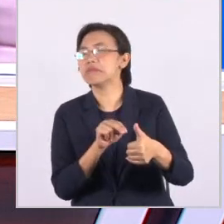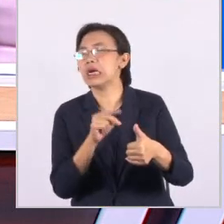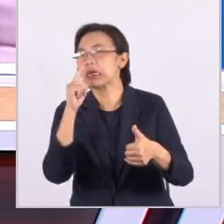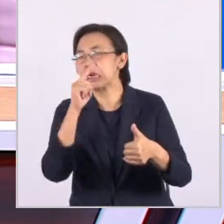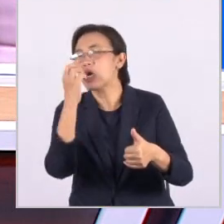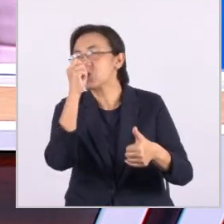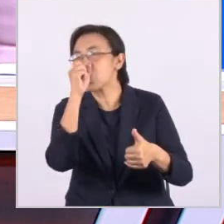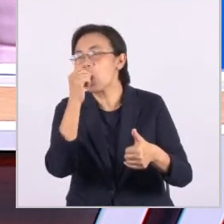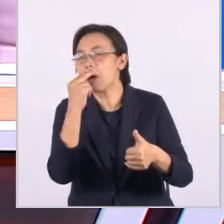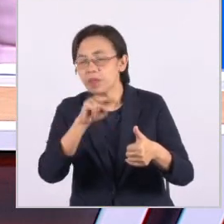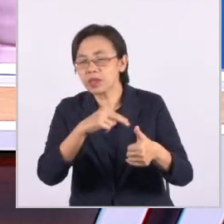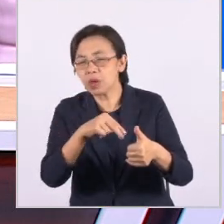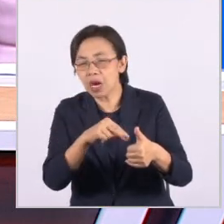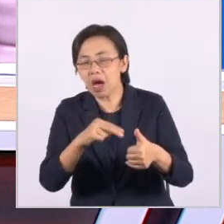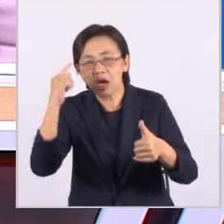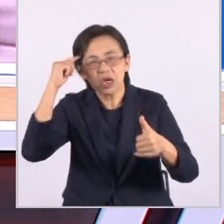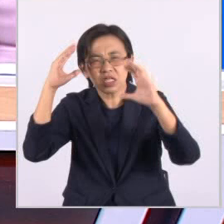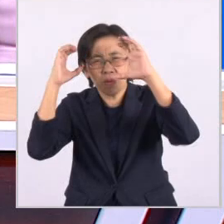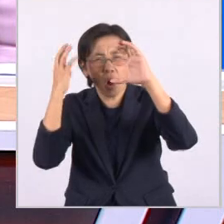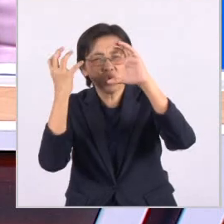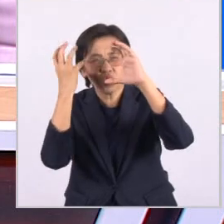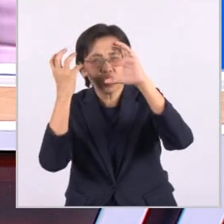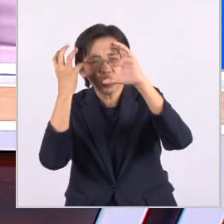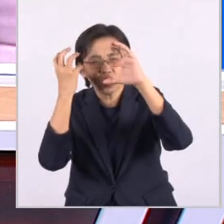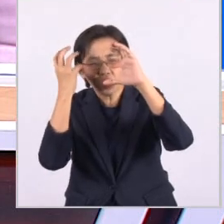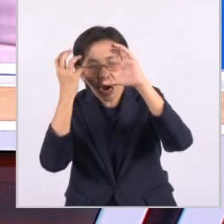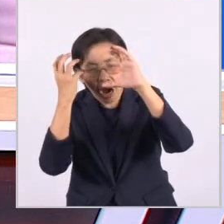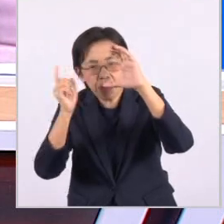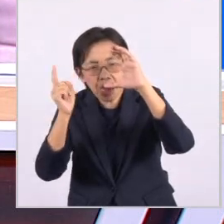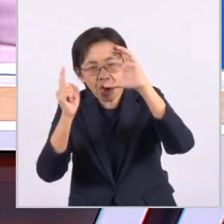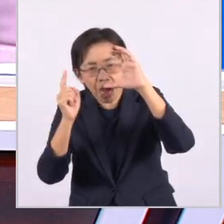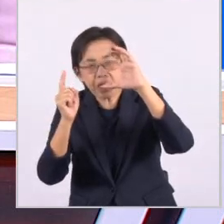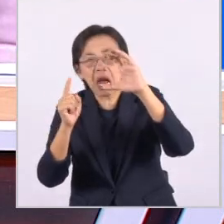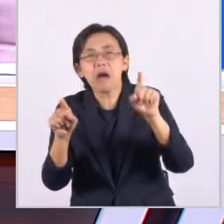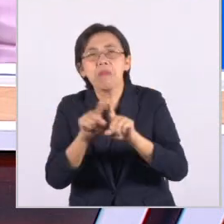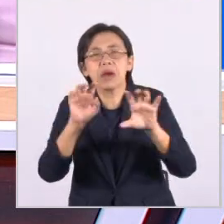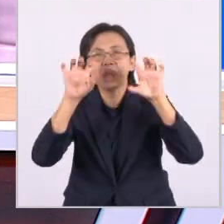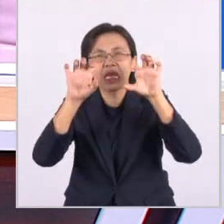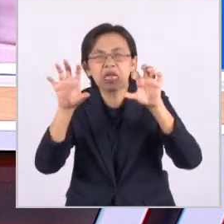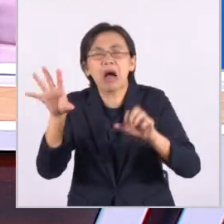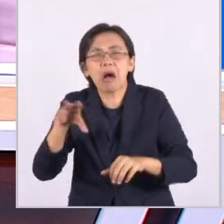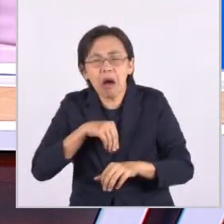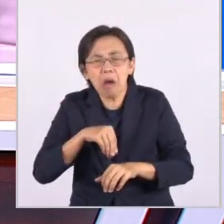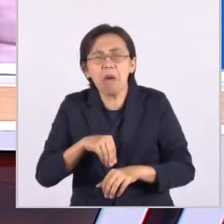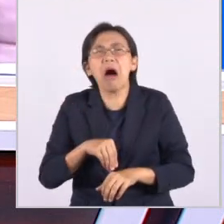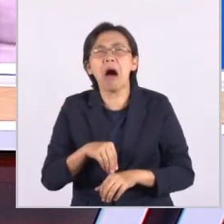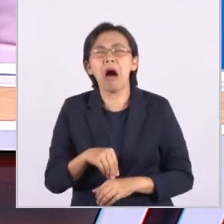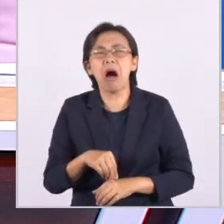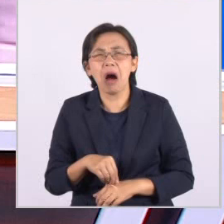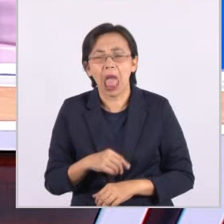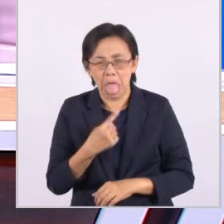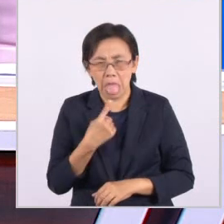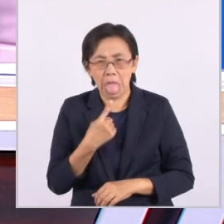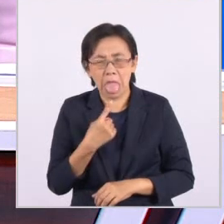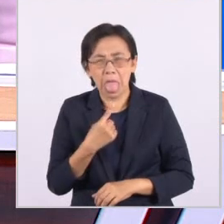ตรวจดูเพราะอาการโรคสมองอักเสบจากภูมิคุ้มกันมันจะมีอาการประมาณเหมือนผีเข้ากรีดร้องตาเหลือกแลบลิ้นก